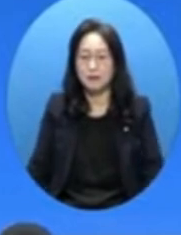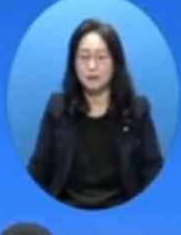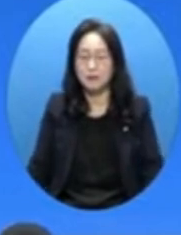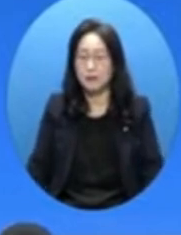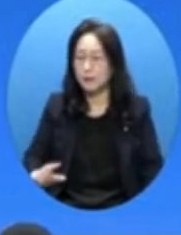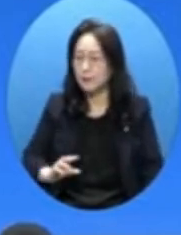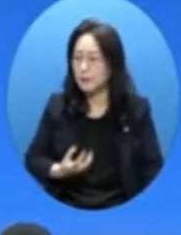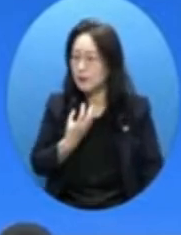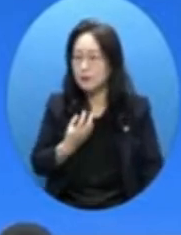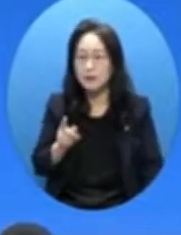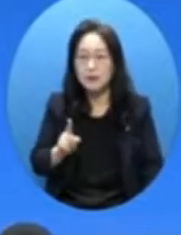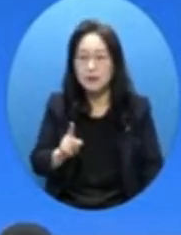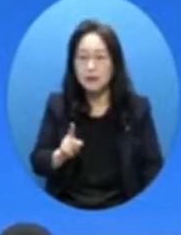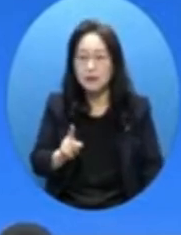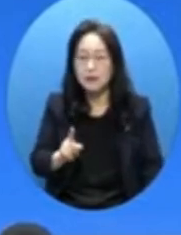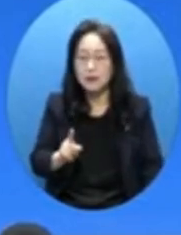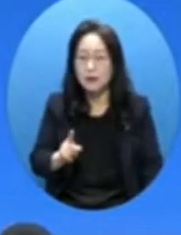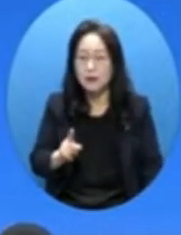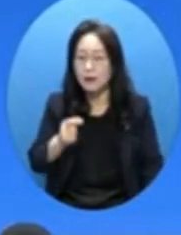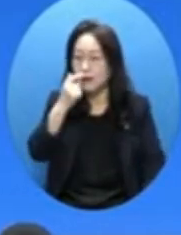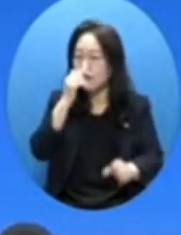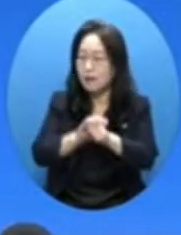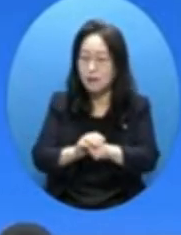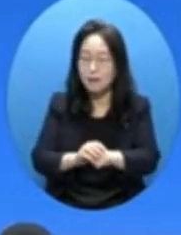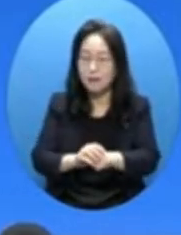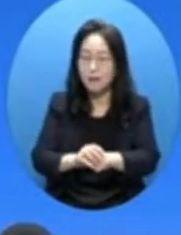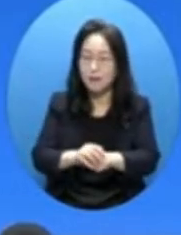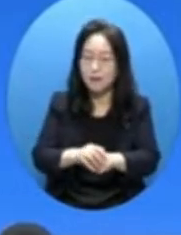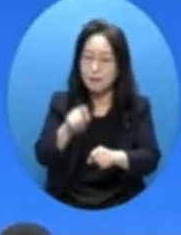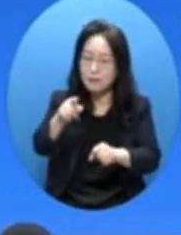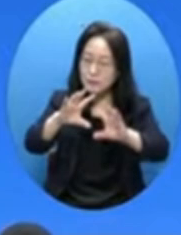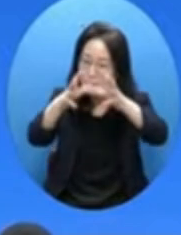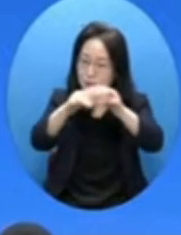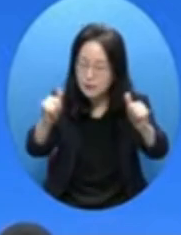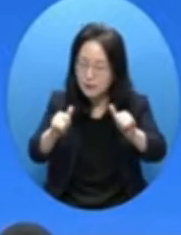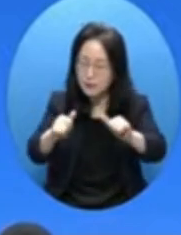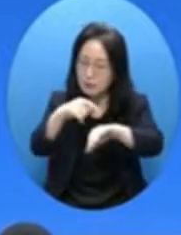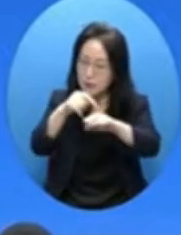너무나 본인 성교를 하는데 그들에 대한 미운 마음이 생겨났는데